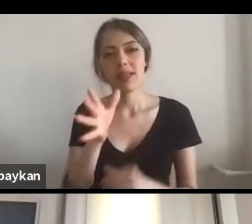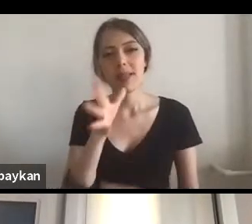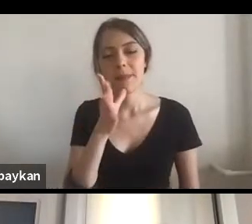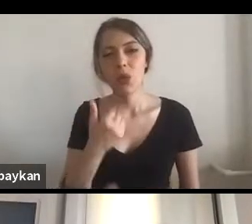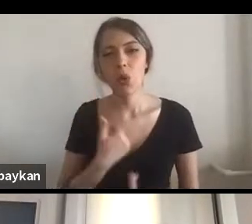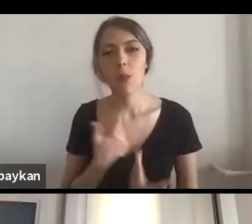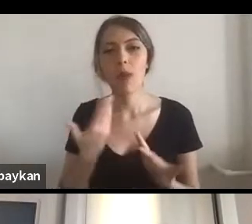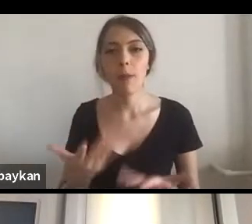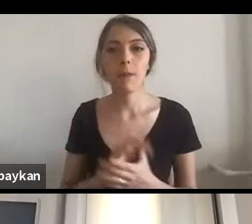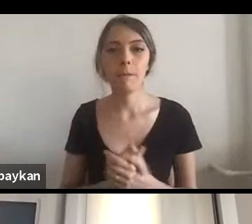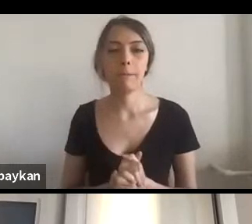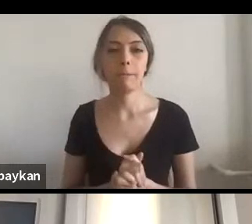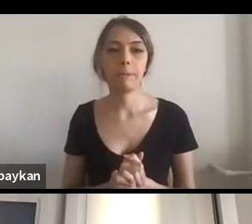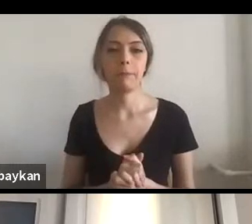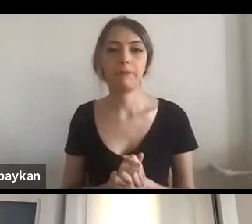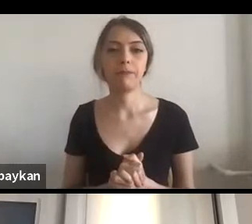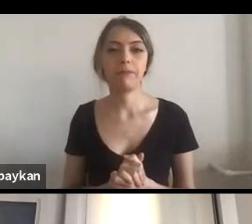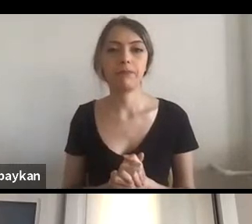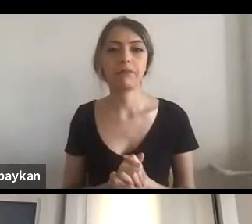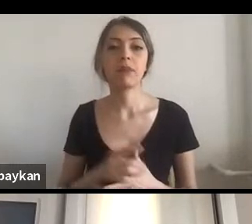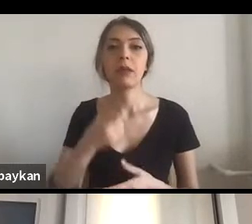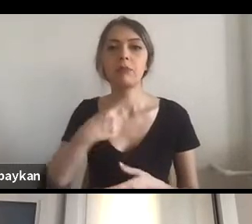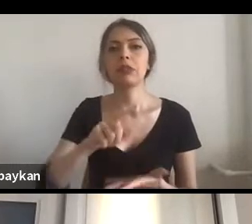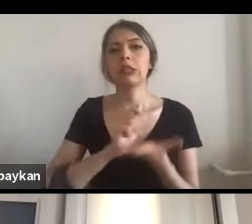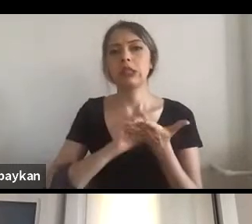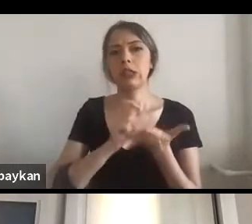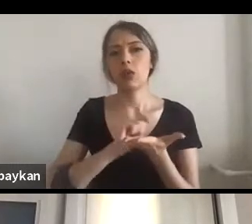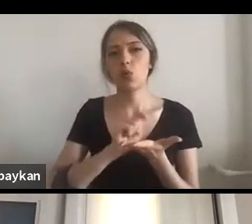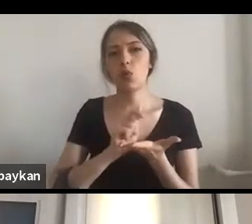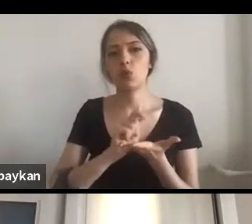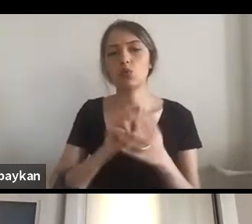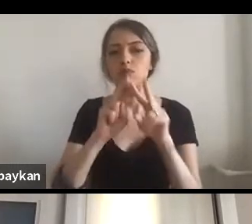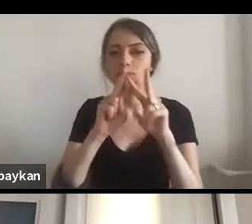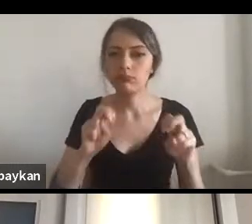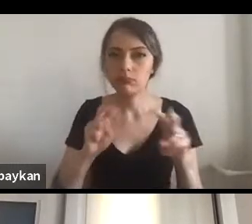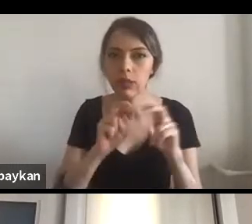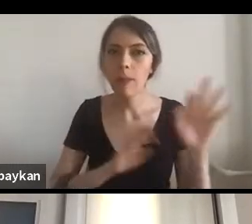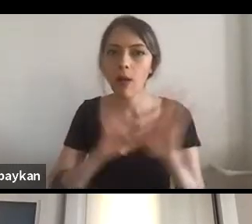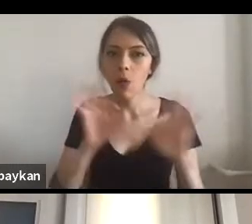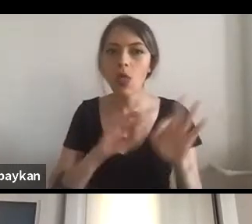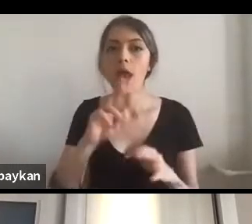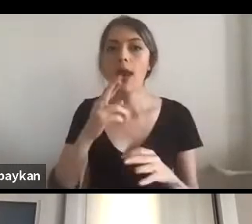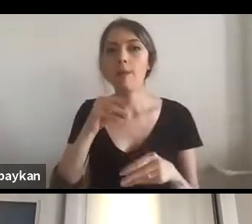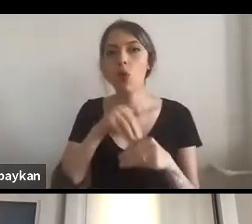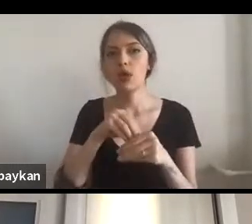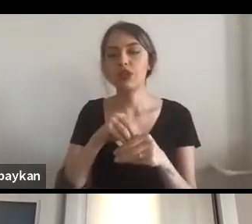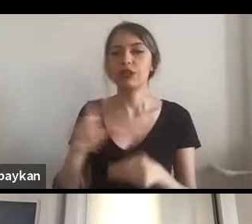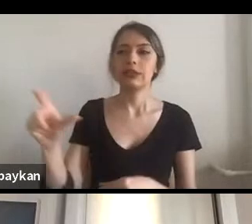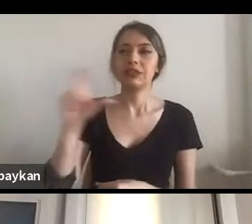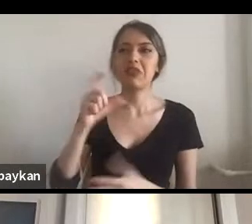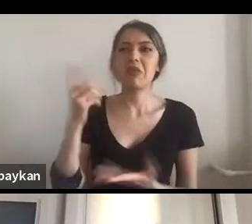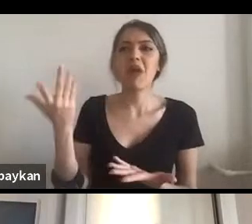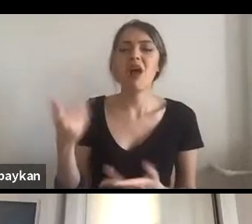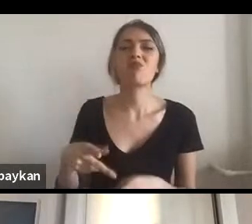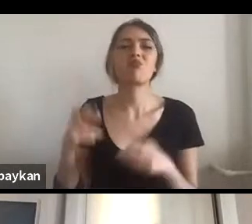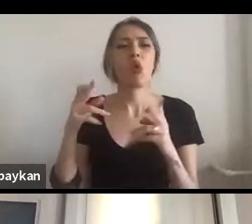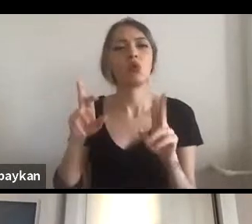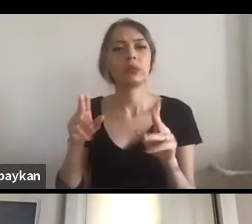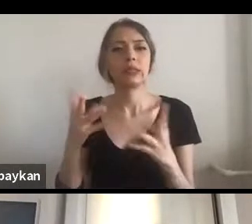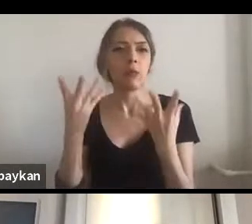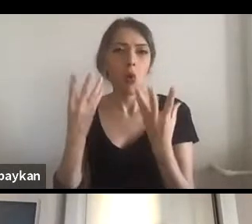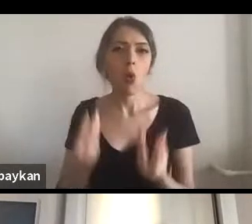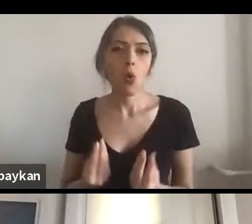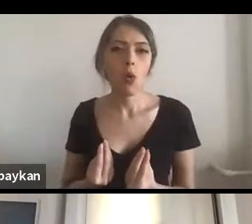ki aslında bizim yazdığımız izleme raporuna verilen cevap böyle bir genel geçer ve Elif'in tarif ettiği